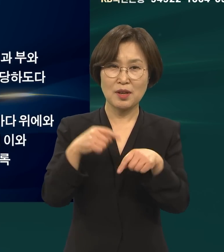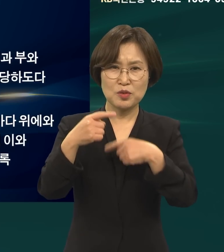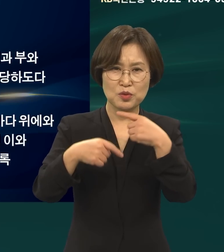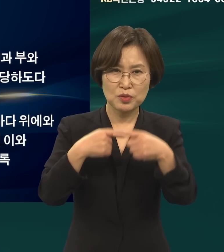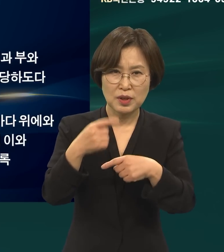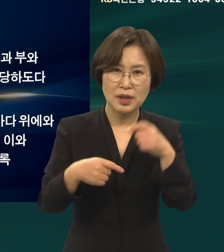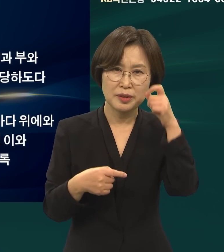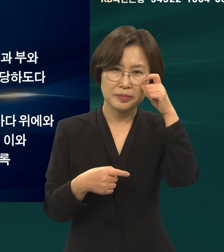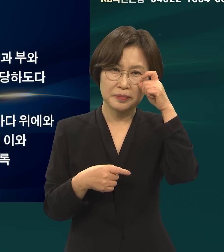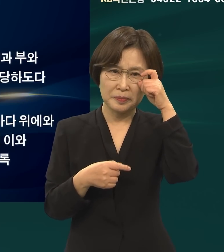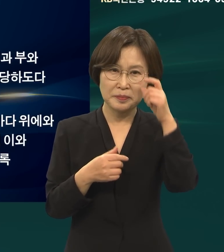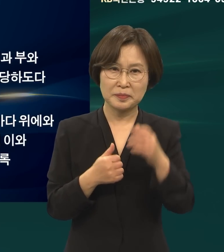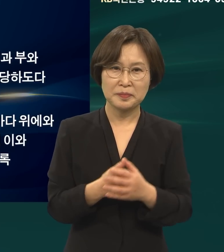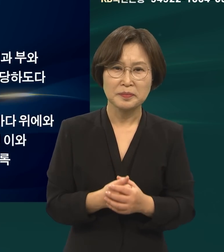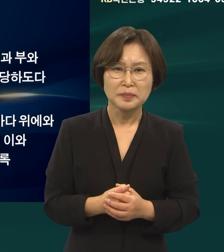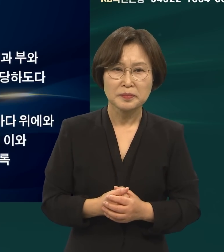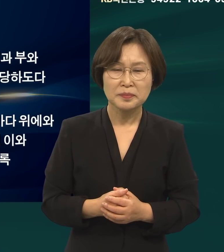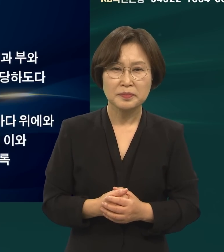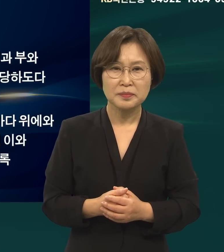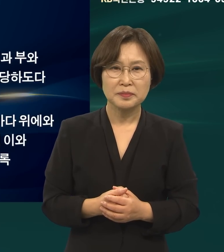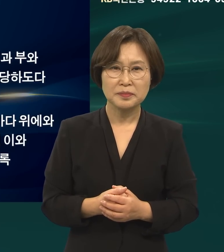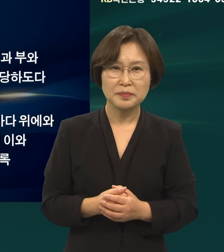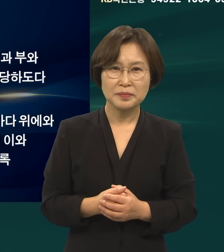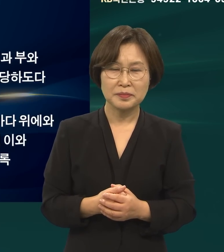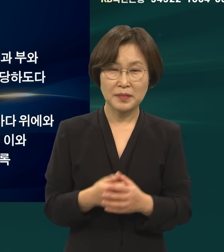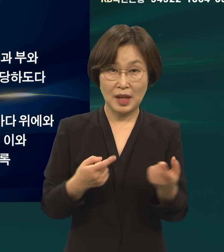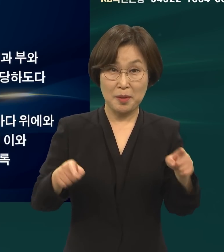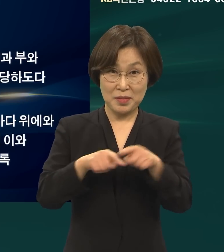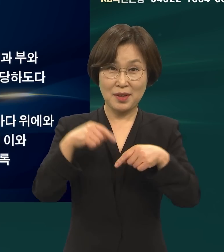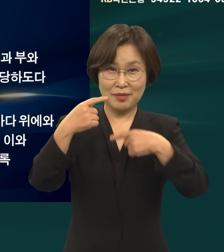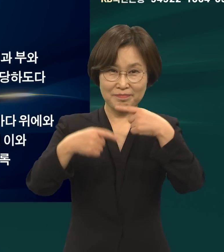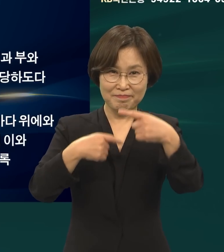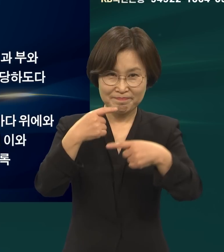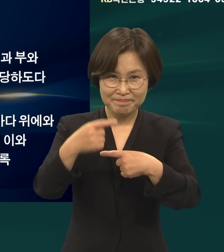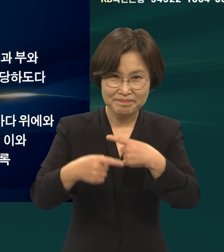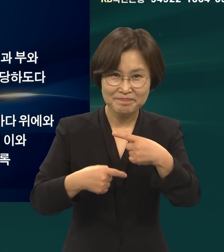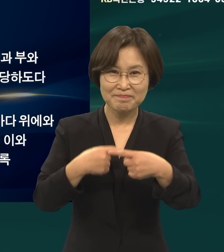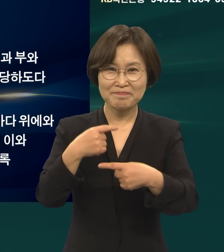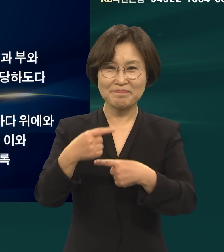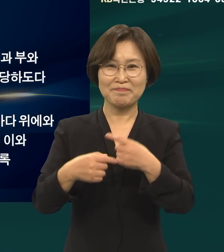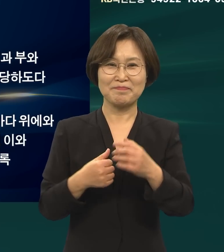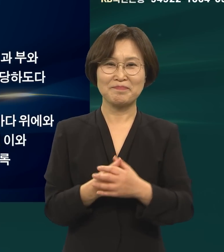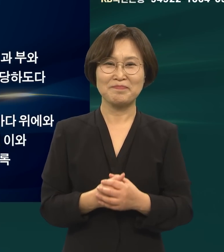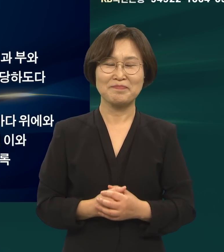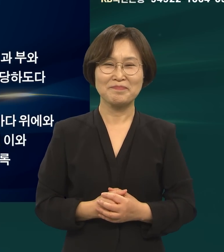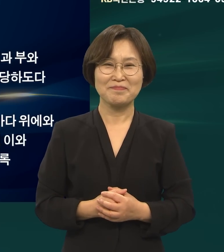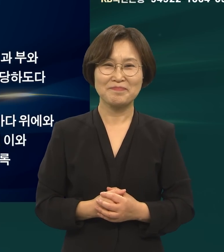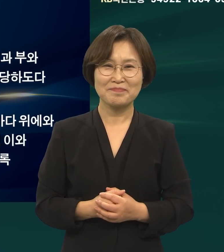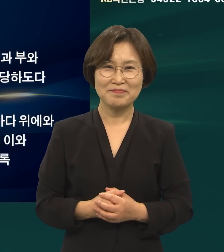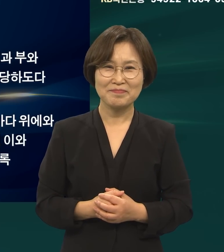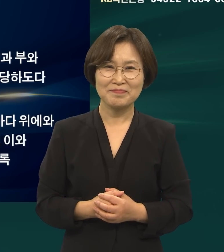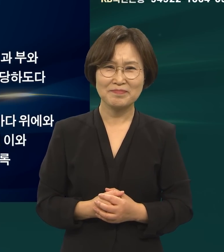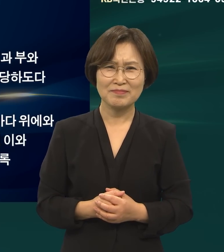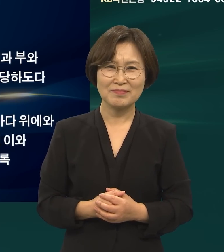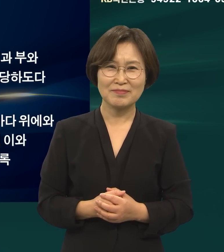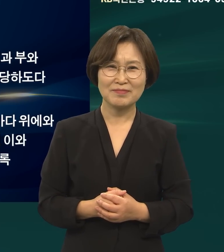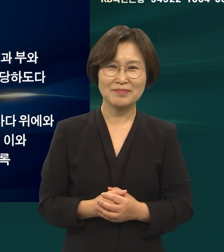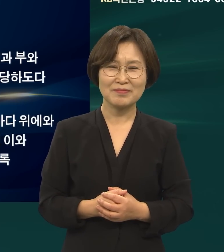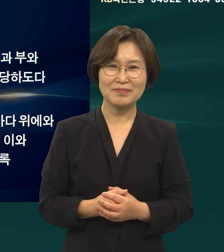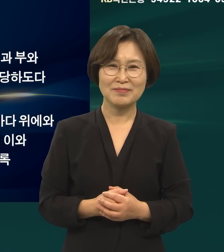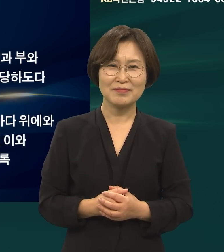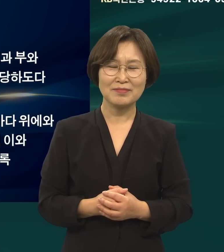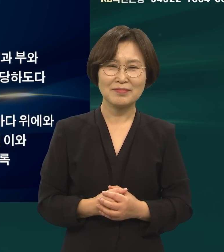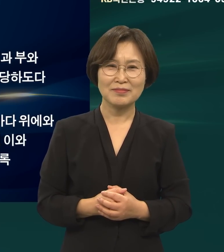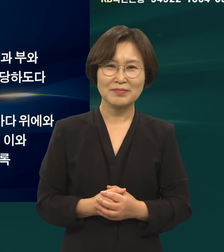13절에 돌릴지어다까지만 읽겠습니다. 아시겠죠? 돌릴지어다까지, 한이는 빼고 돌릴지어다까지. 아시겠죠? 근데 어떻게